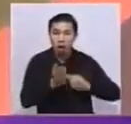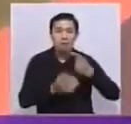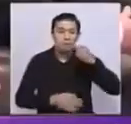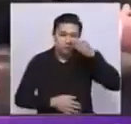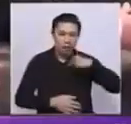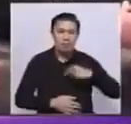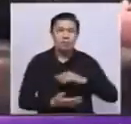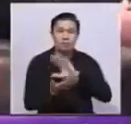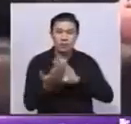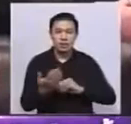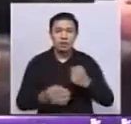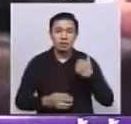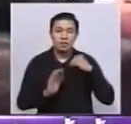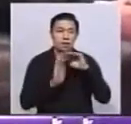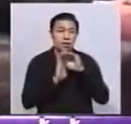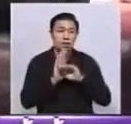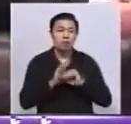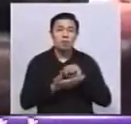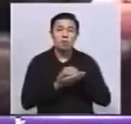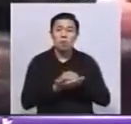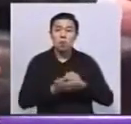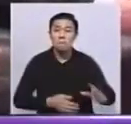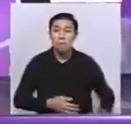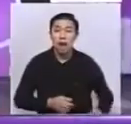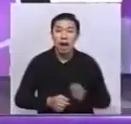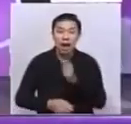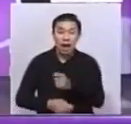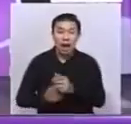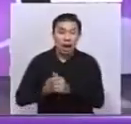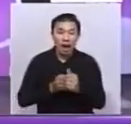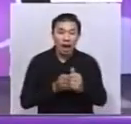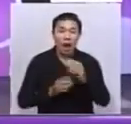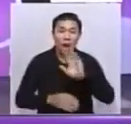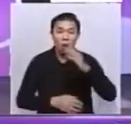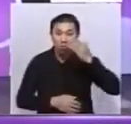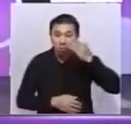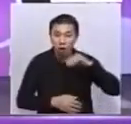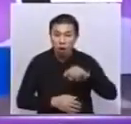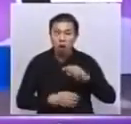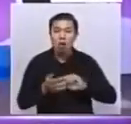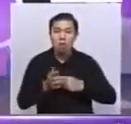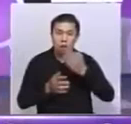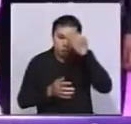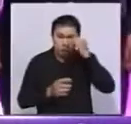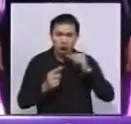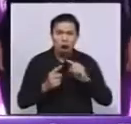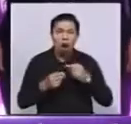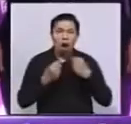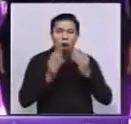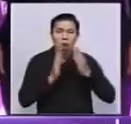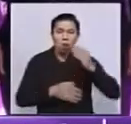ทศไทยโดยมีนโยบายจัดบริการสุนัขนำทางสำหรับคนตาบอดเพื่อเป็นอีกทางเลือกหนึ่งในการเดินทางของคนตาบ